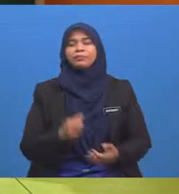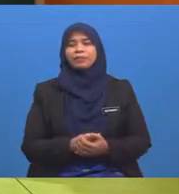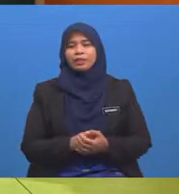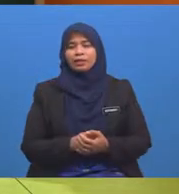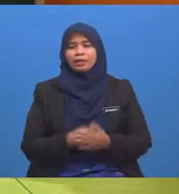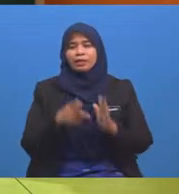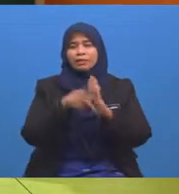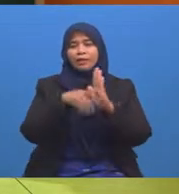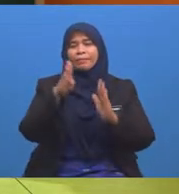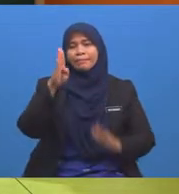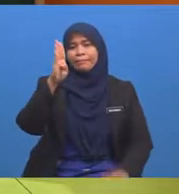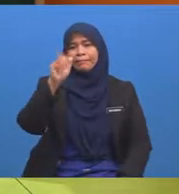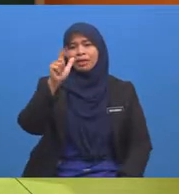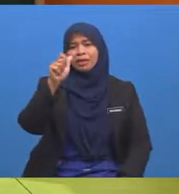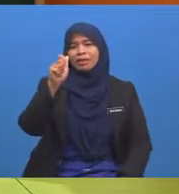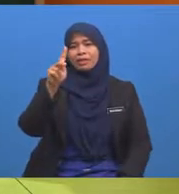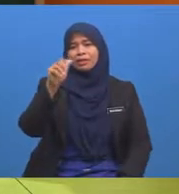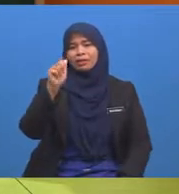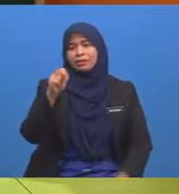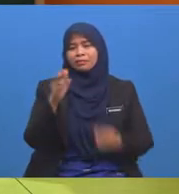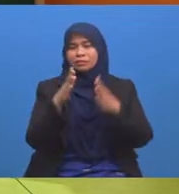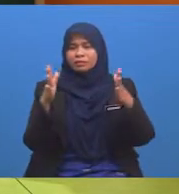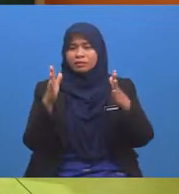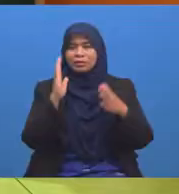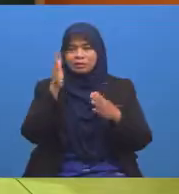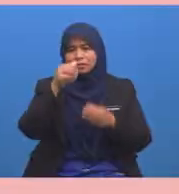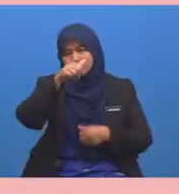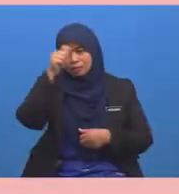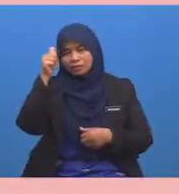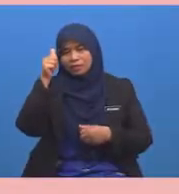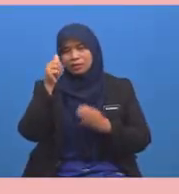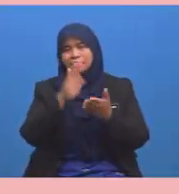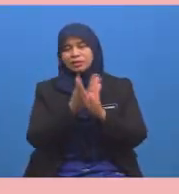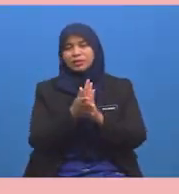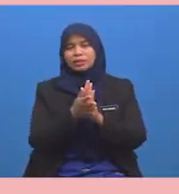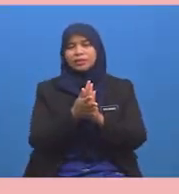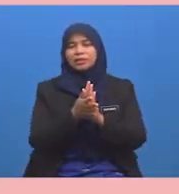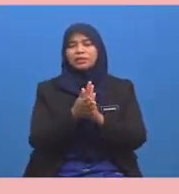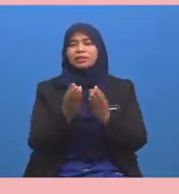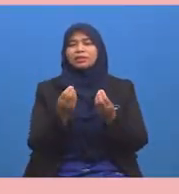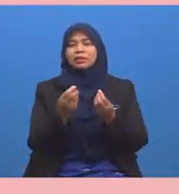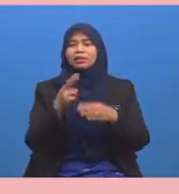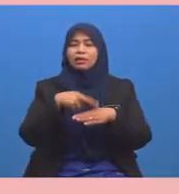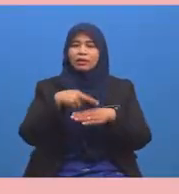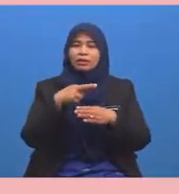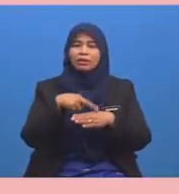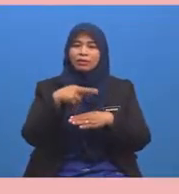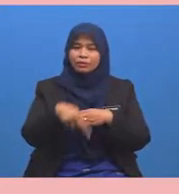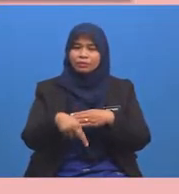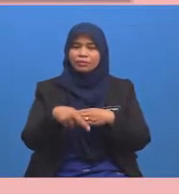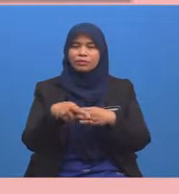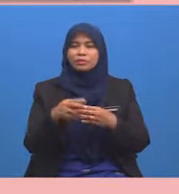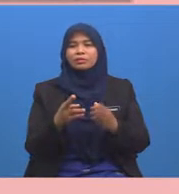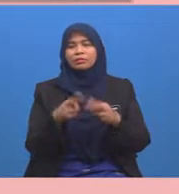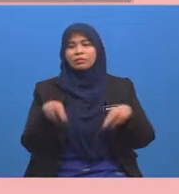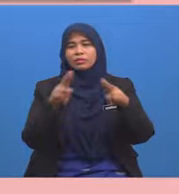Pembalakan yang dijalankan secara besar-besaran akan menyebabkan terjadinya kejadian tanah runtuh,